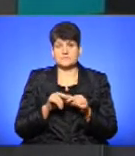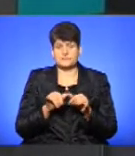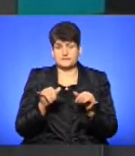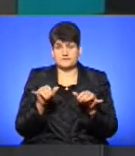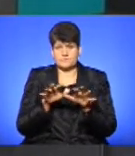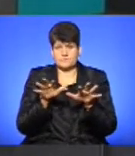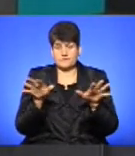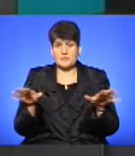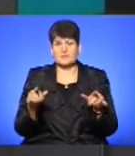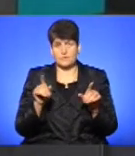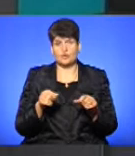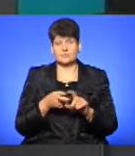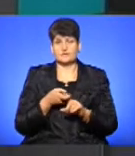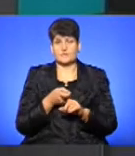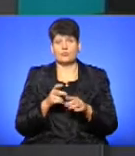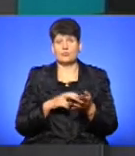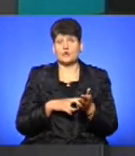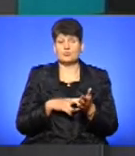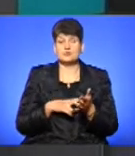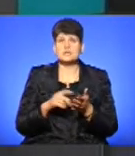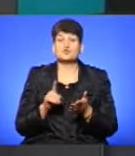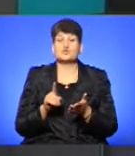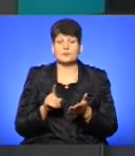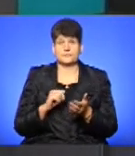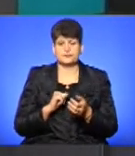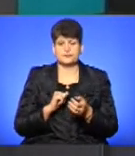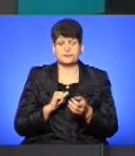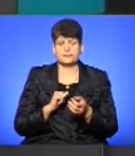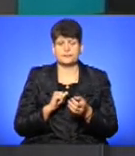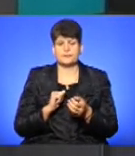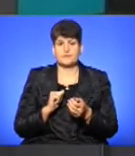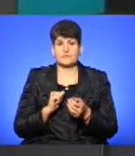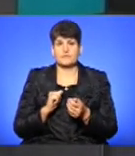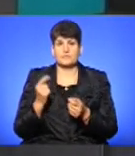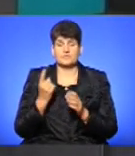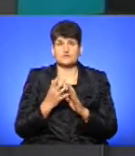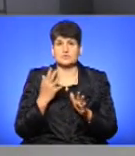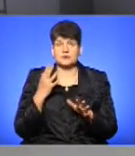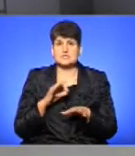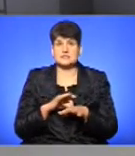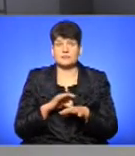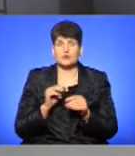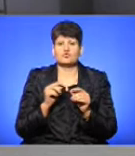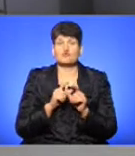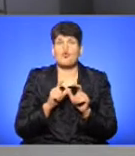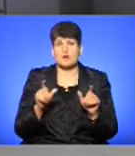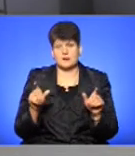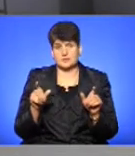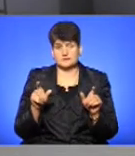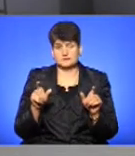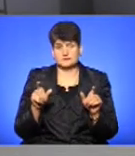дійсно призводити. Боїмося ми чого? Перш за все, захворювань в школах, тому